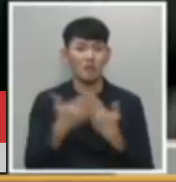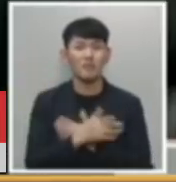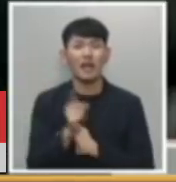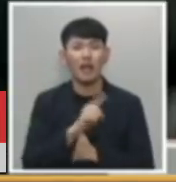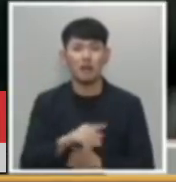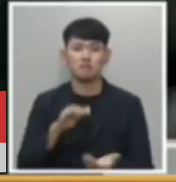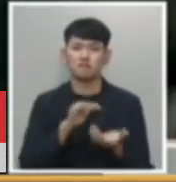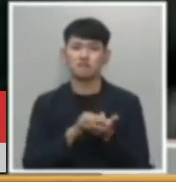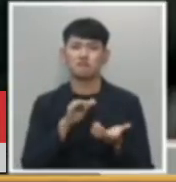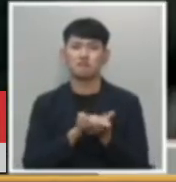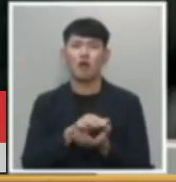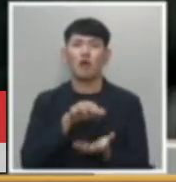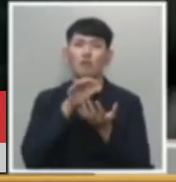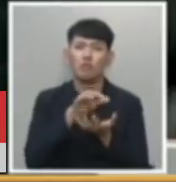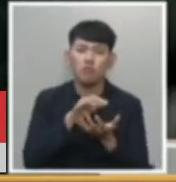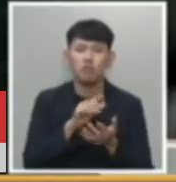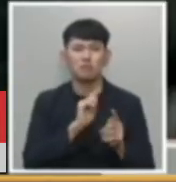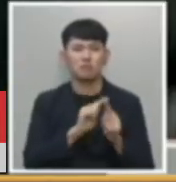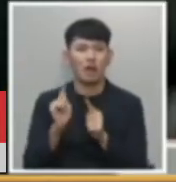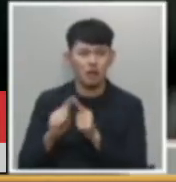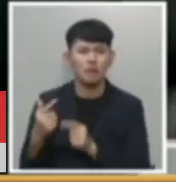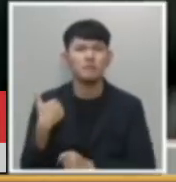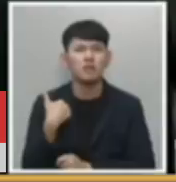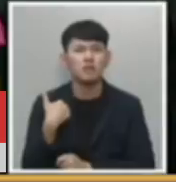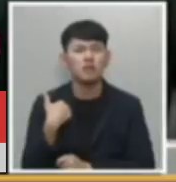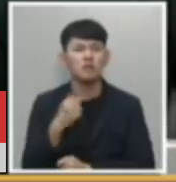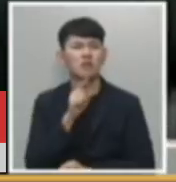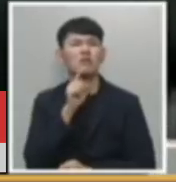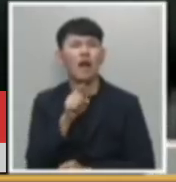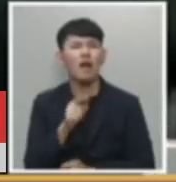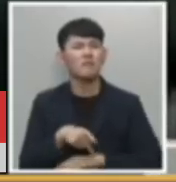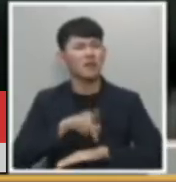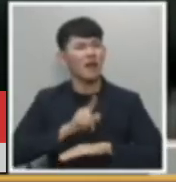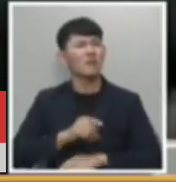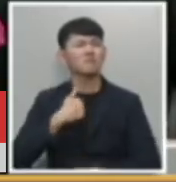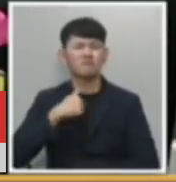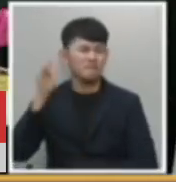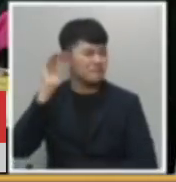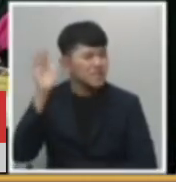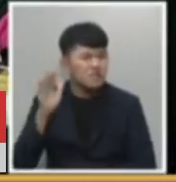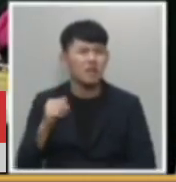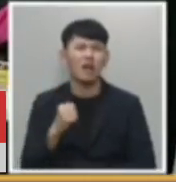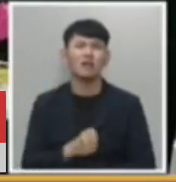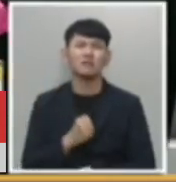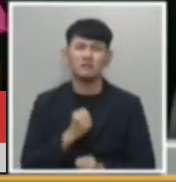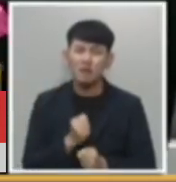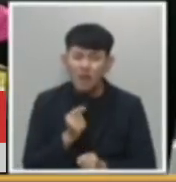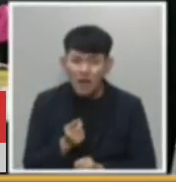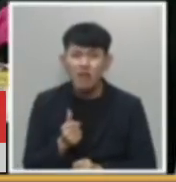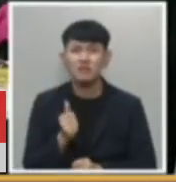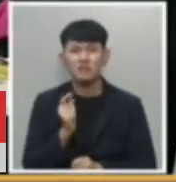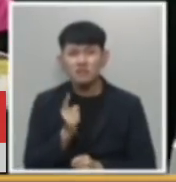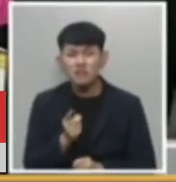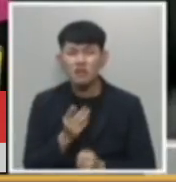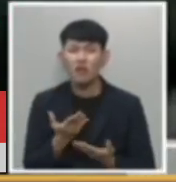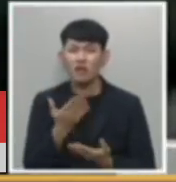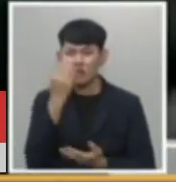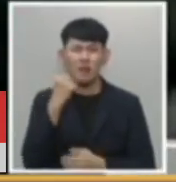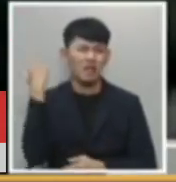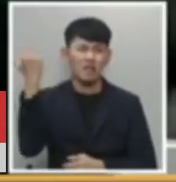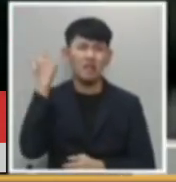ครับท่านประธานครับท่านประธานครับผมบอกผมไม่เชื่อเป็นไปได้ไงครับคาสิโนที่ไหนไปเปิดสีลม